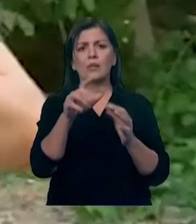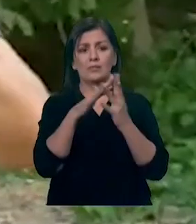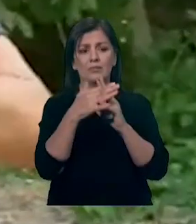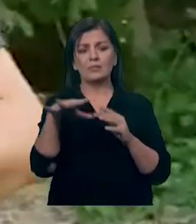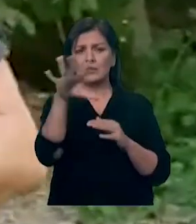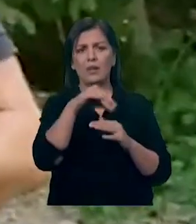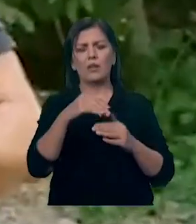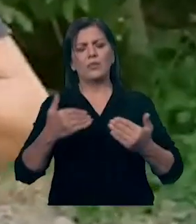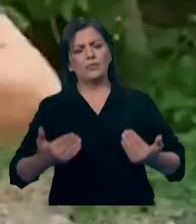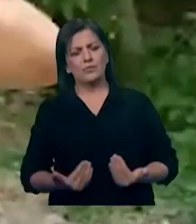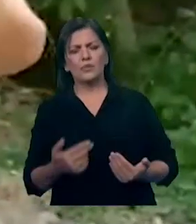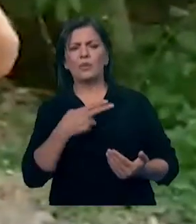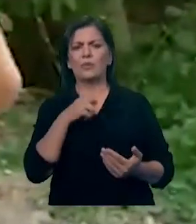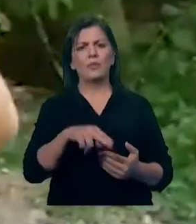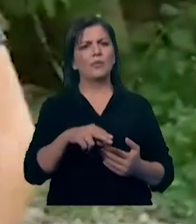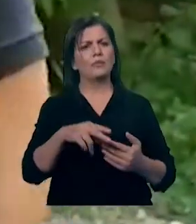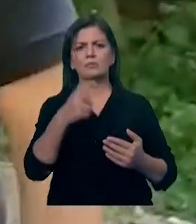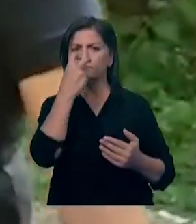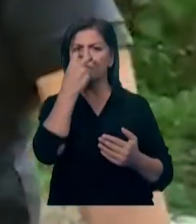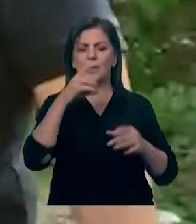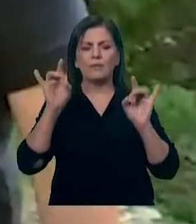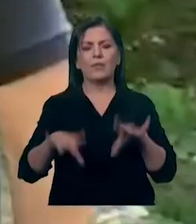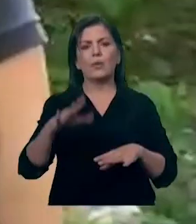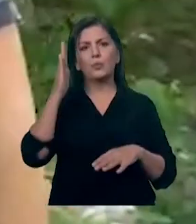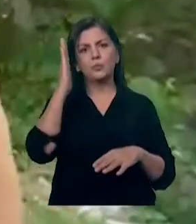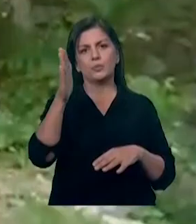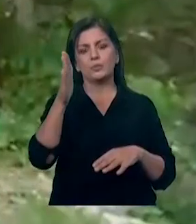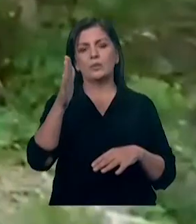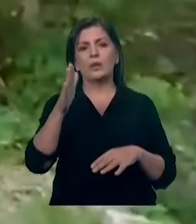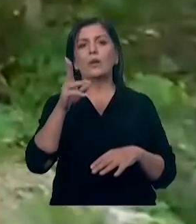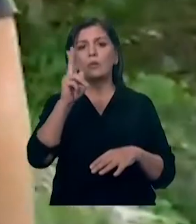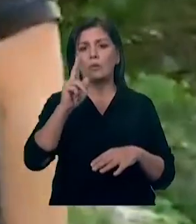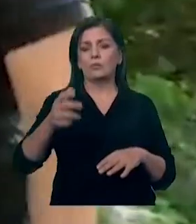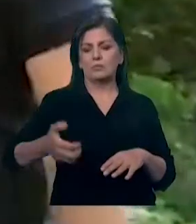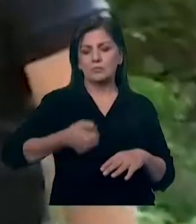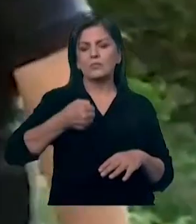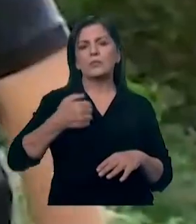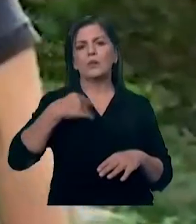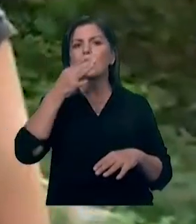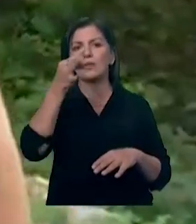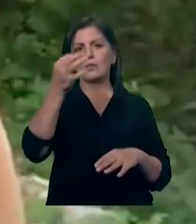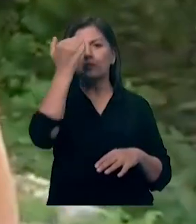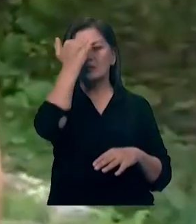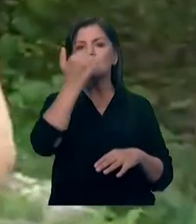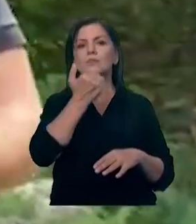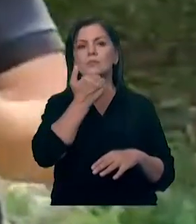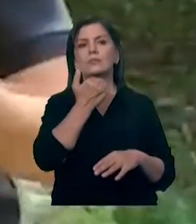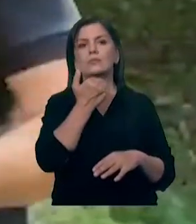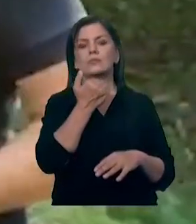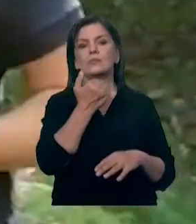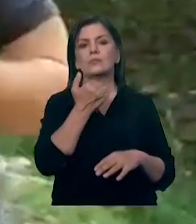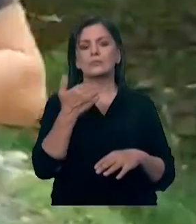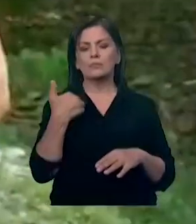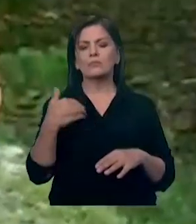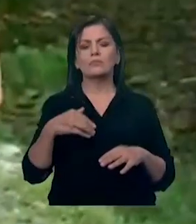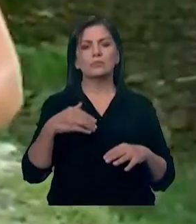qalsaq da biz buradayıq və digər bizim rayonlarımızdan dəstək olan insanlara da təşəkkürümü bildirəm. Həqiqətən ki, bizdə o